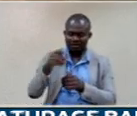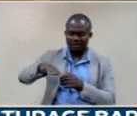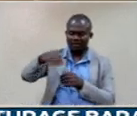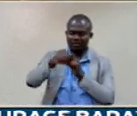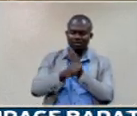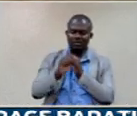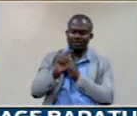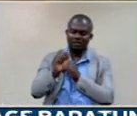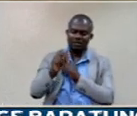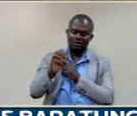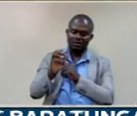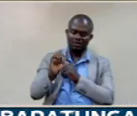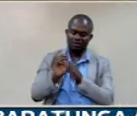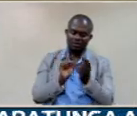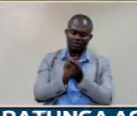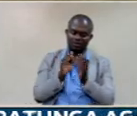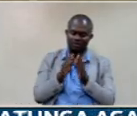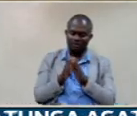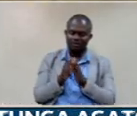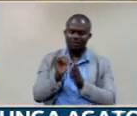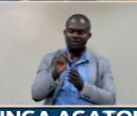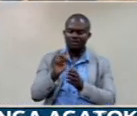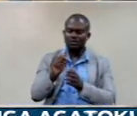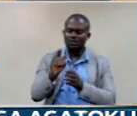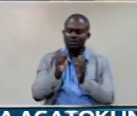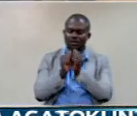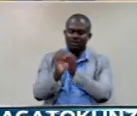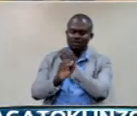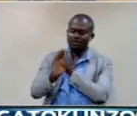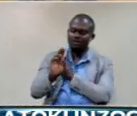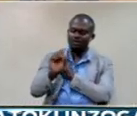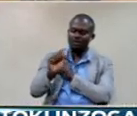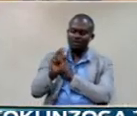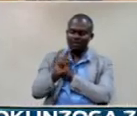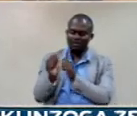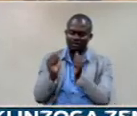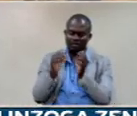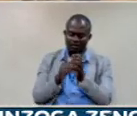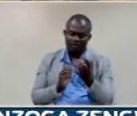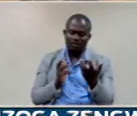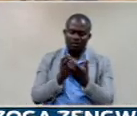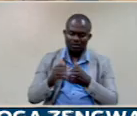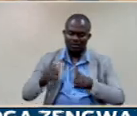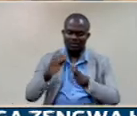murenge wa Kanombe, uhuza umudugudu w'Itunda n'akagari ka Busanza ndetse ukanahuza imihanda